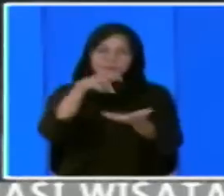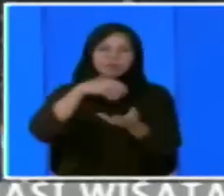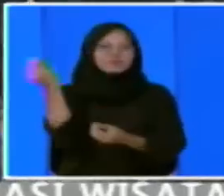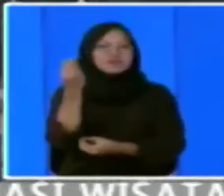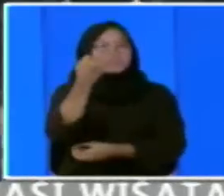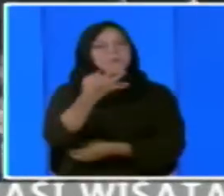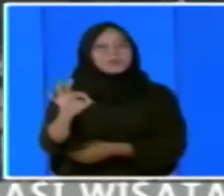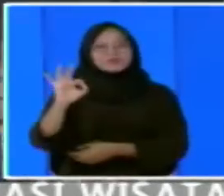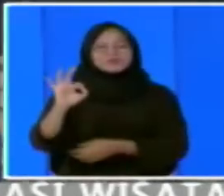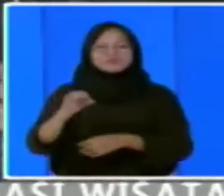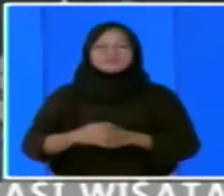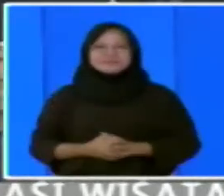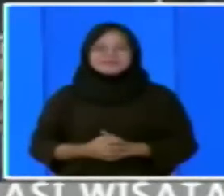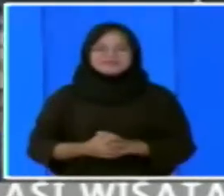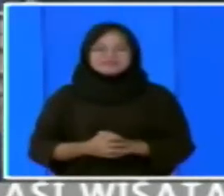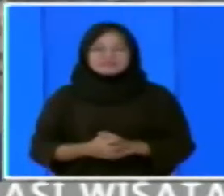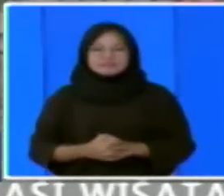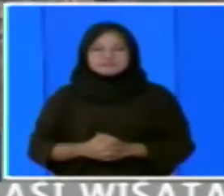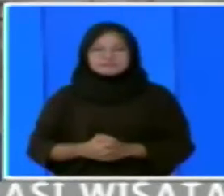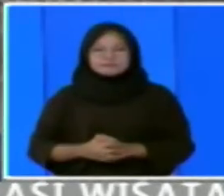wisata baru.